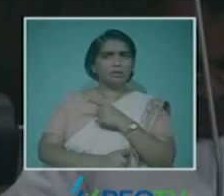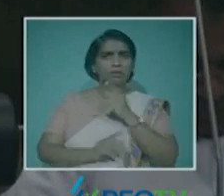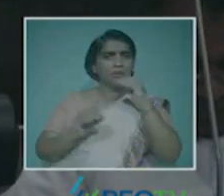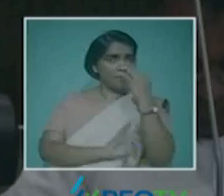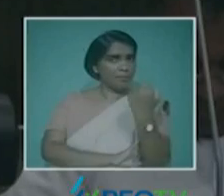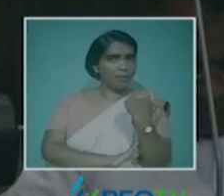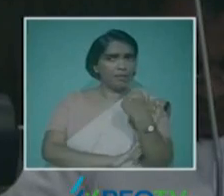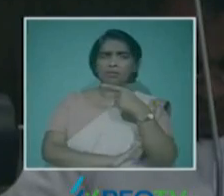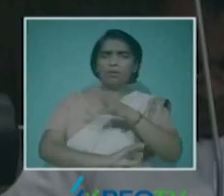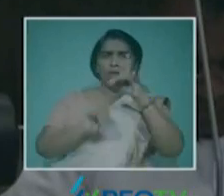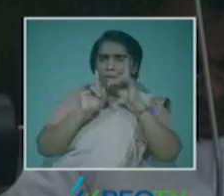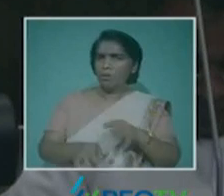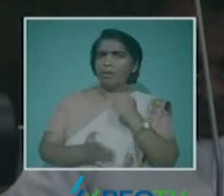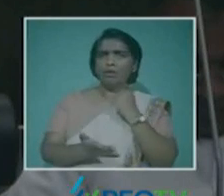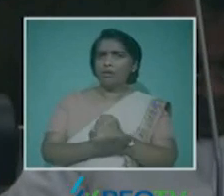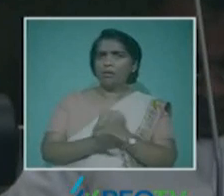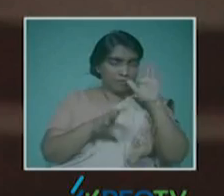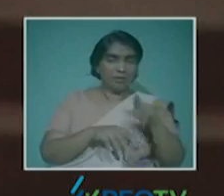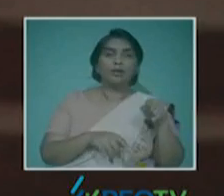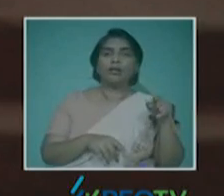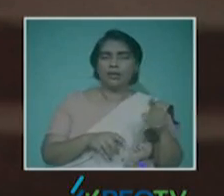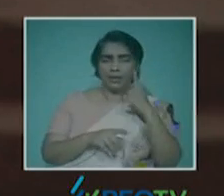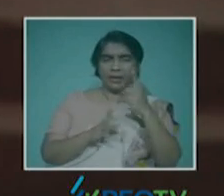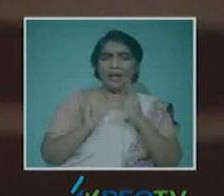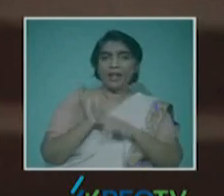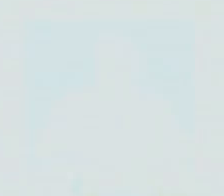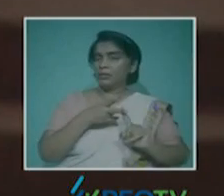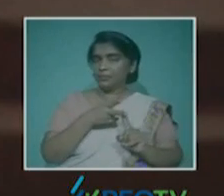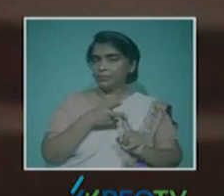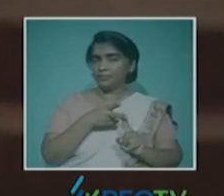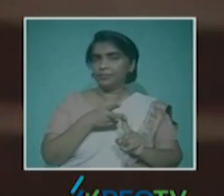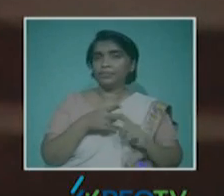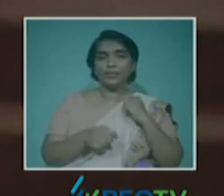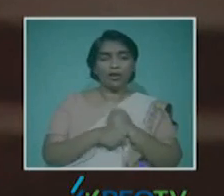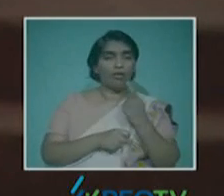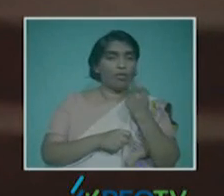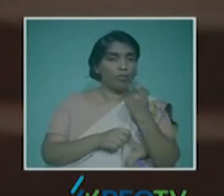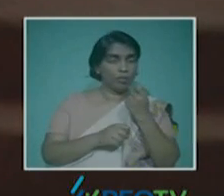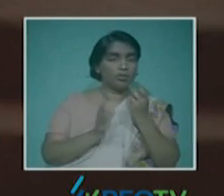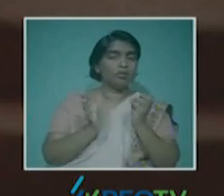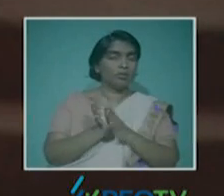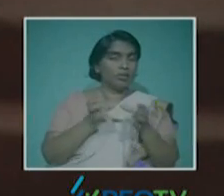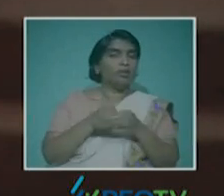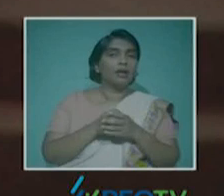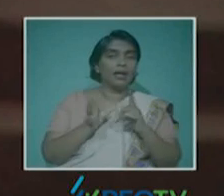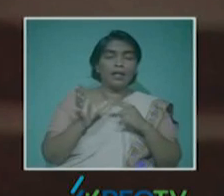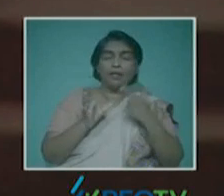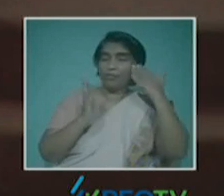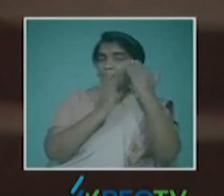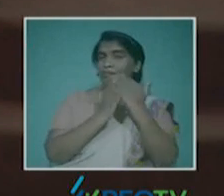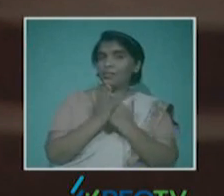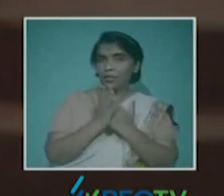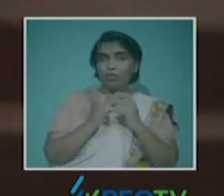වුණාට පසුව එවැනි ලියුම් මීට කලින් නම් ඇවිල්ලා නැහැ. ජාතික සභාවක් පිහිටුවීම රාජ්‍ය මූල්‍ය හා බැංකු කටයුතු අදාළ පහත සඳහන් කාරණා කියලා